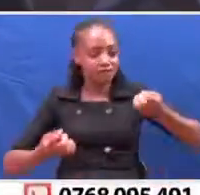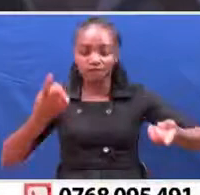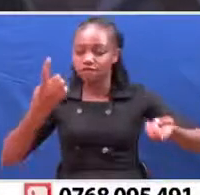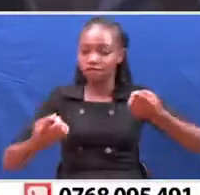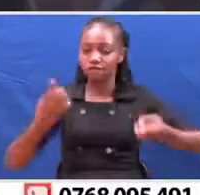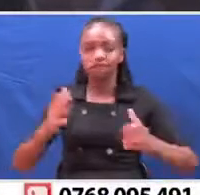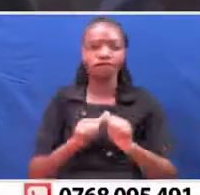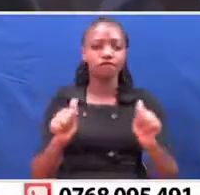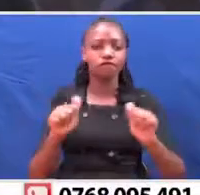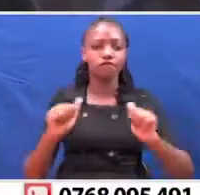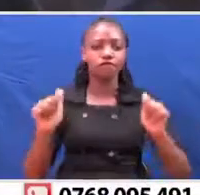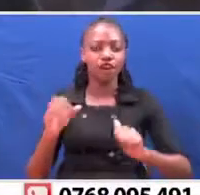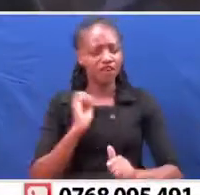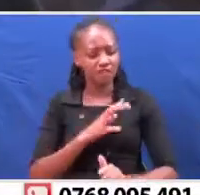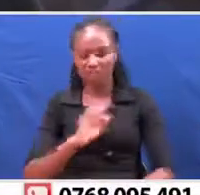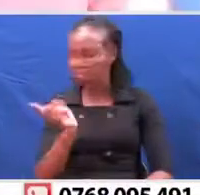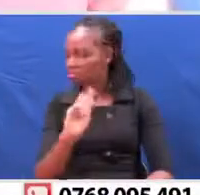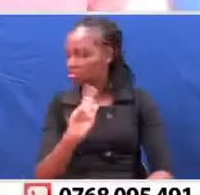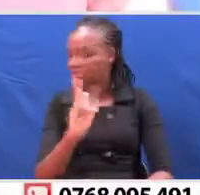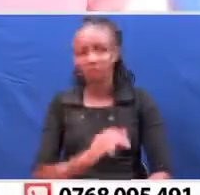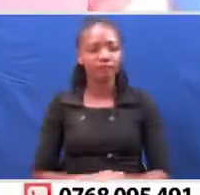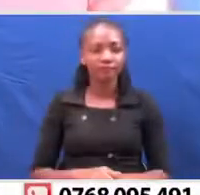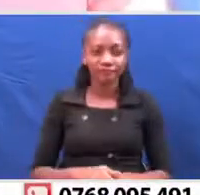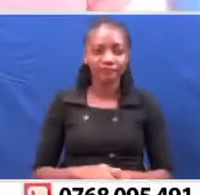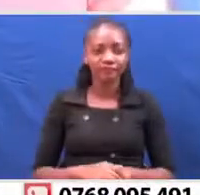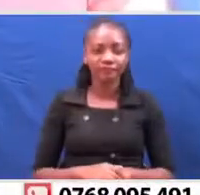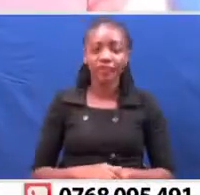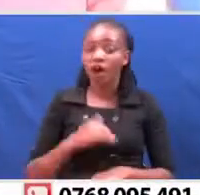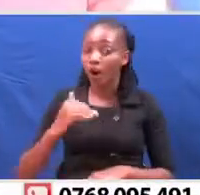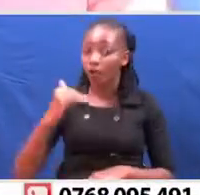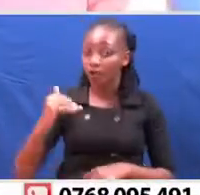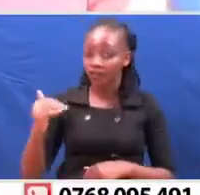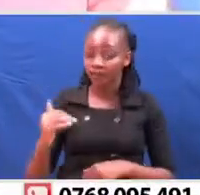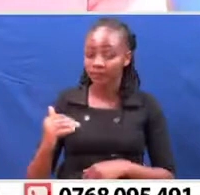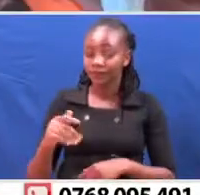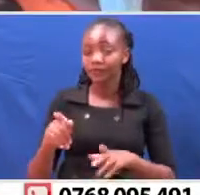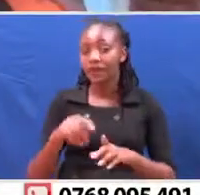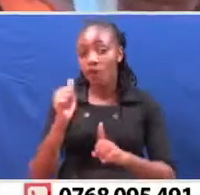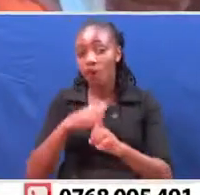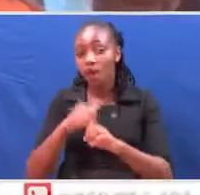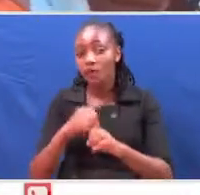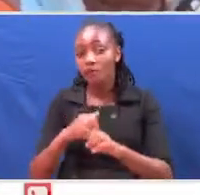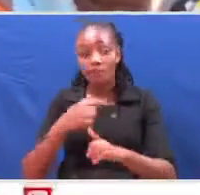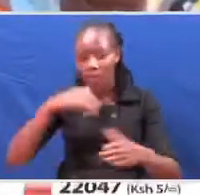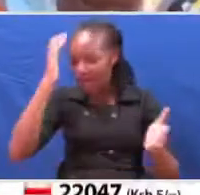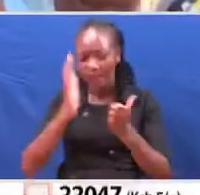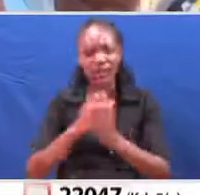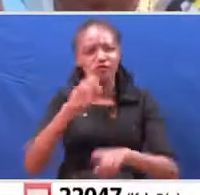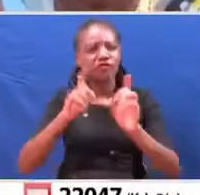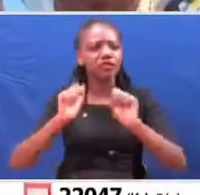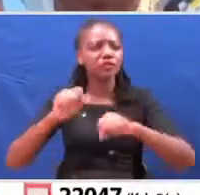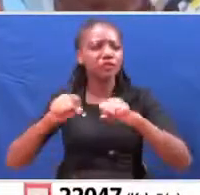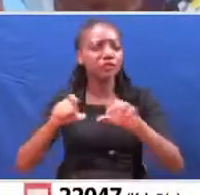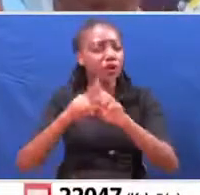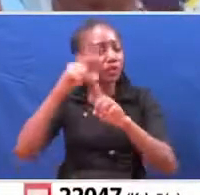pale panapozalishwa. Kila siku mimi mali zangu za Msambweni na Kwale kwa jumla huwa wajazalishwa pale. Na pale